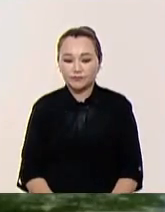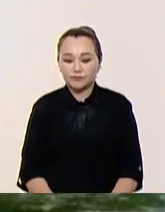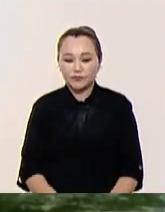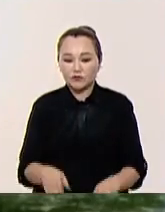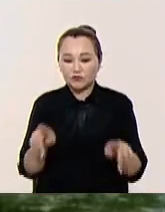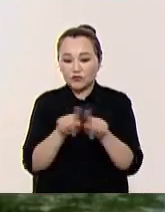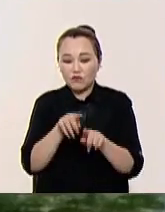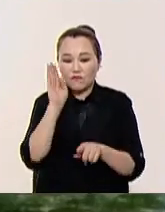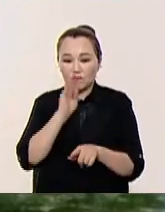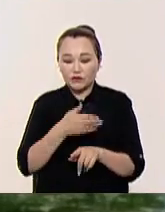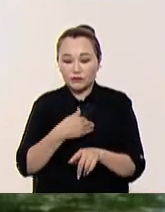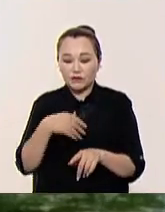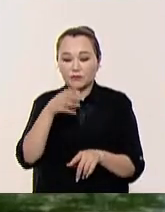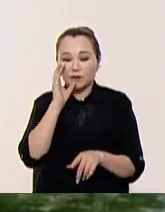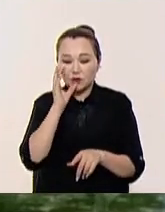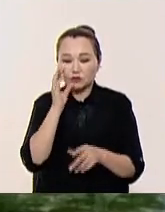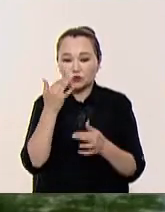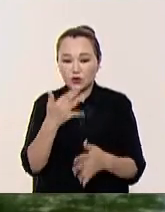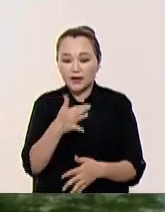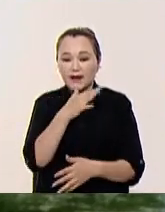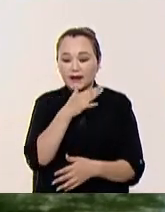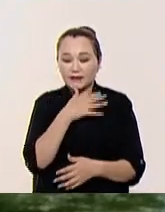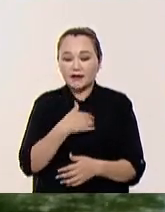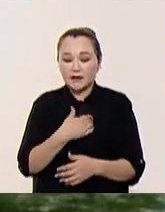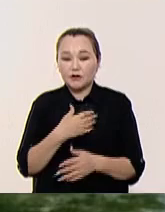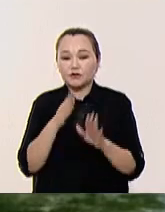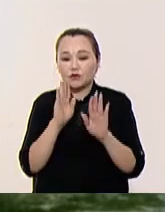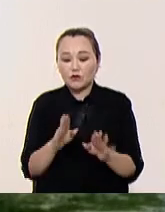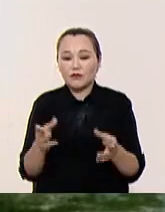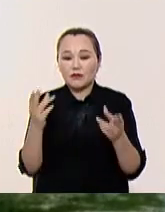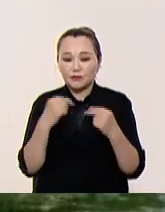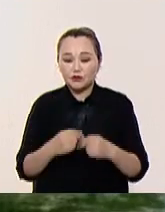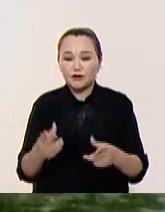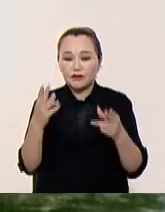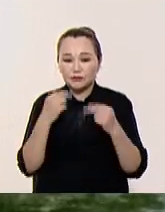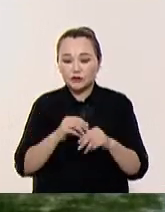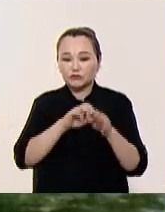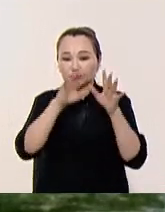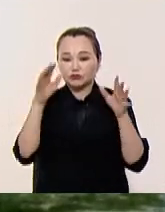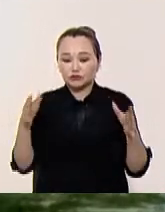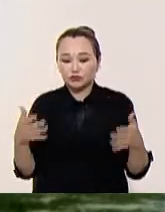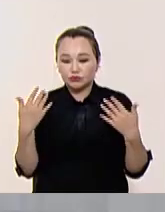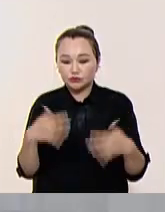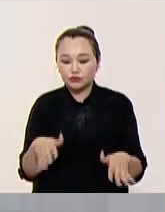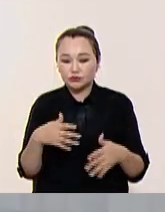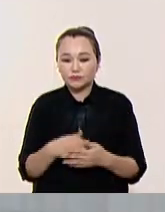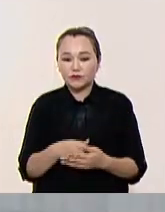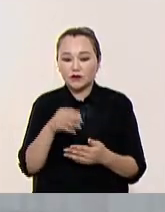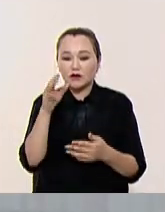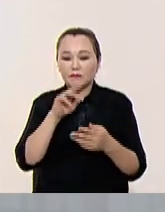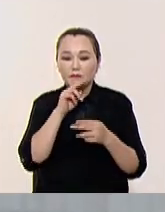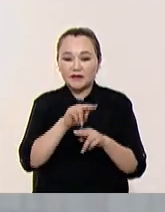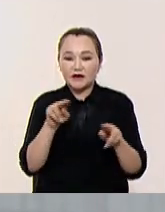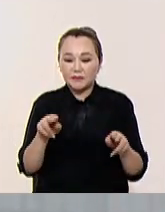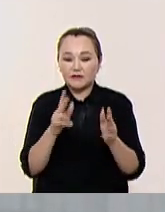Вот такую воду мы пьем уже сколько лет. Нам только обещают воду.